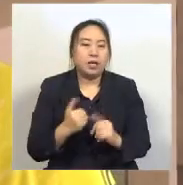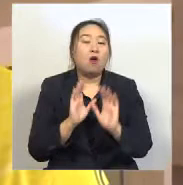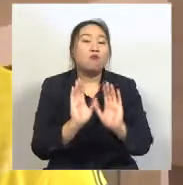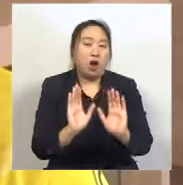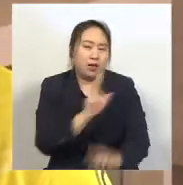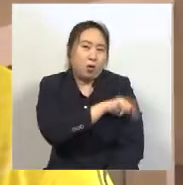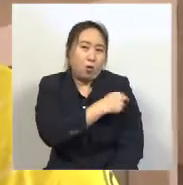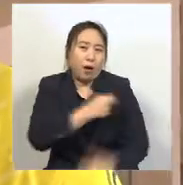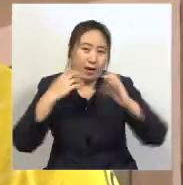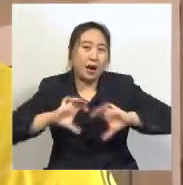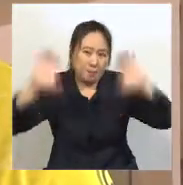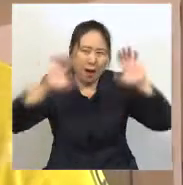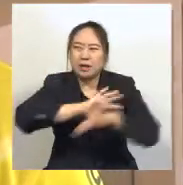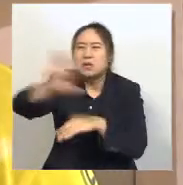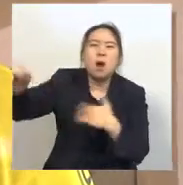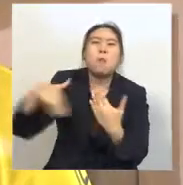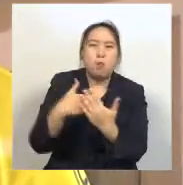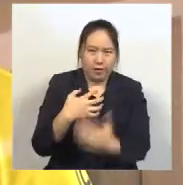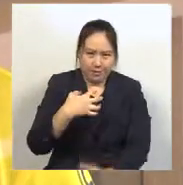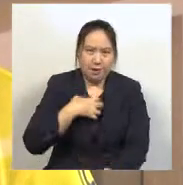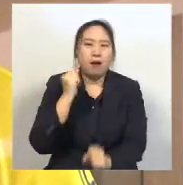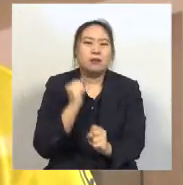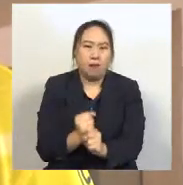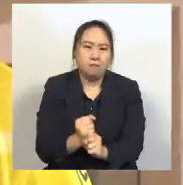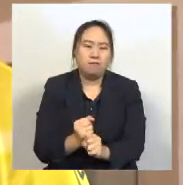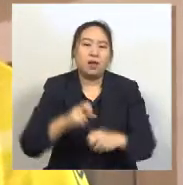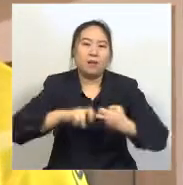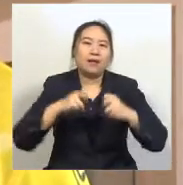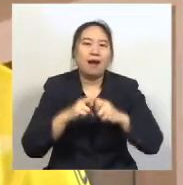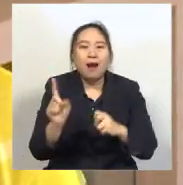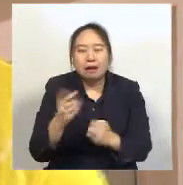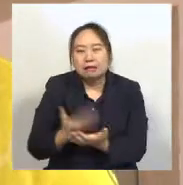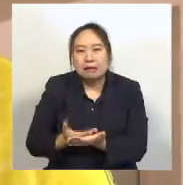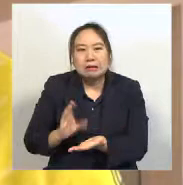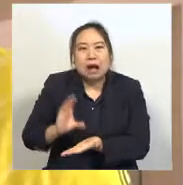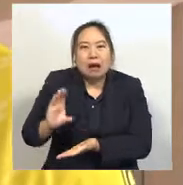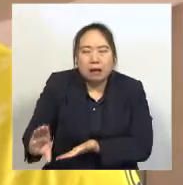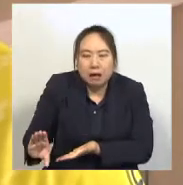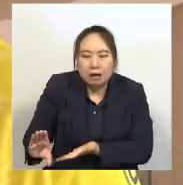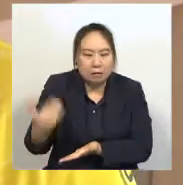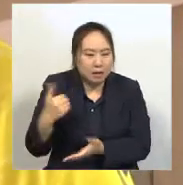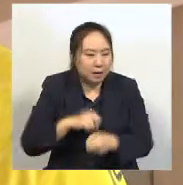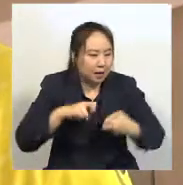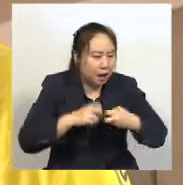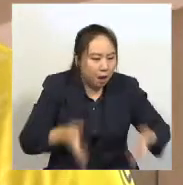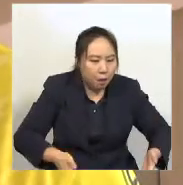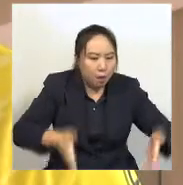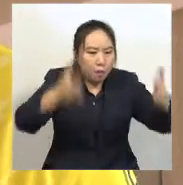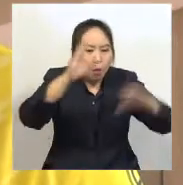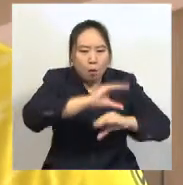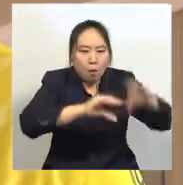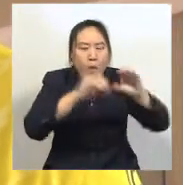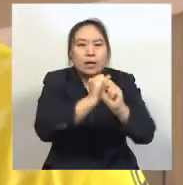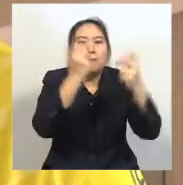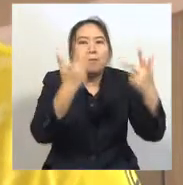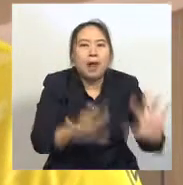าโรงพยาบาลรัฐทุกแห่งคงอยากทำหมดละแต่มันจะมีปัญหาเรื่องงบประมาณบ้างอาจจะมีปัญหาเรื่องเขาทำอาคารไปแล้วอ่ะจะทำยังไงเพราะไม่มีเวลาเหมือนผมที่